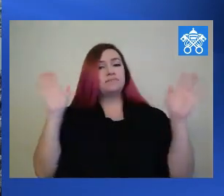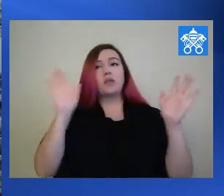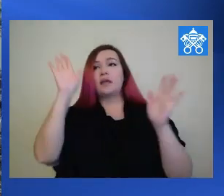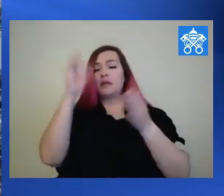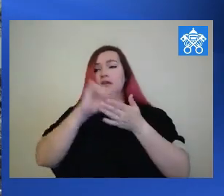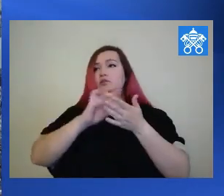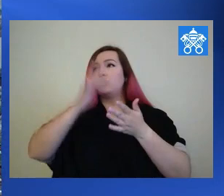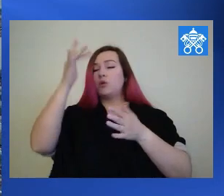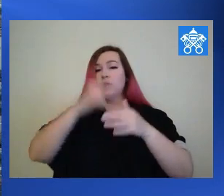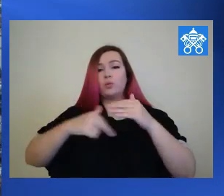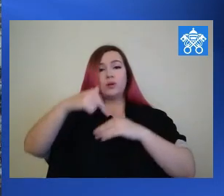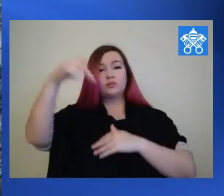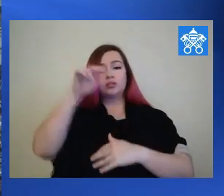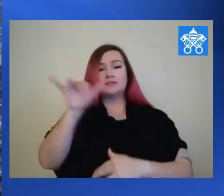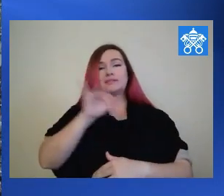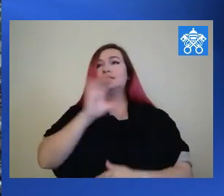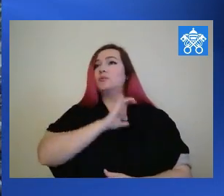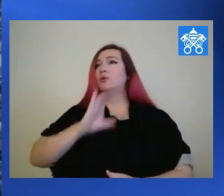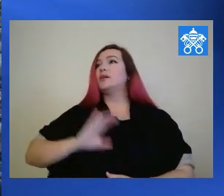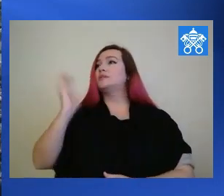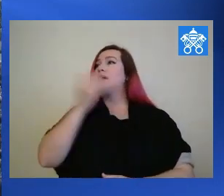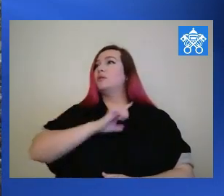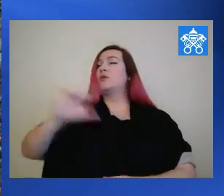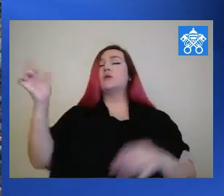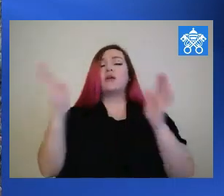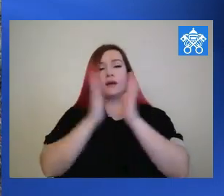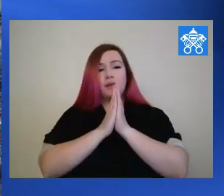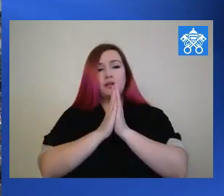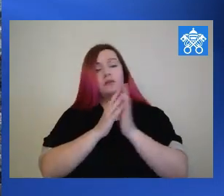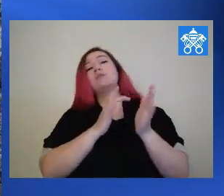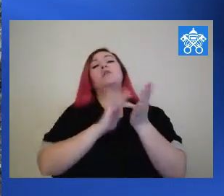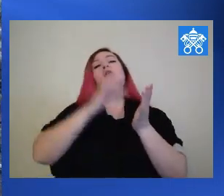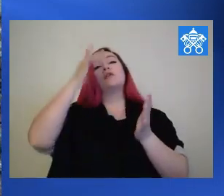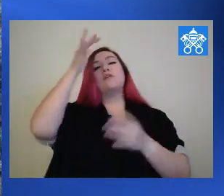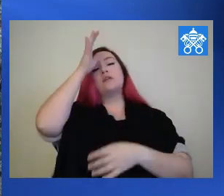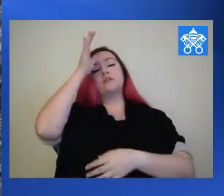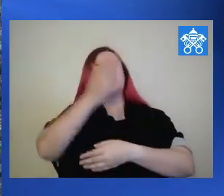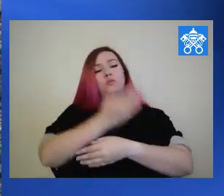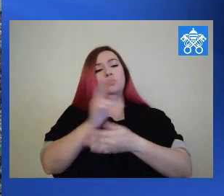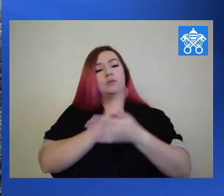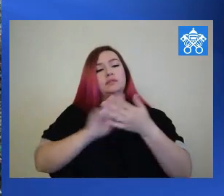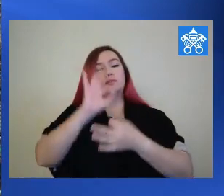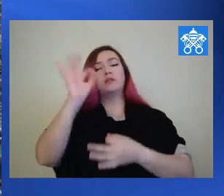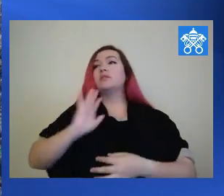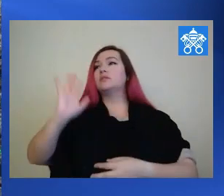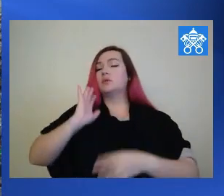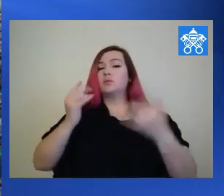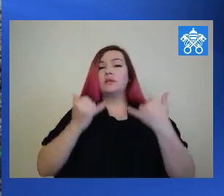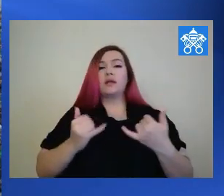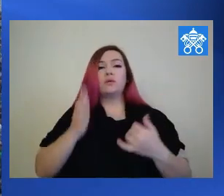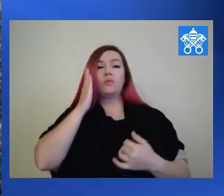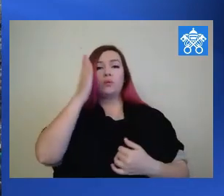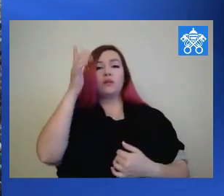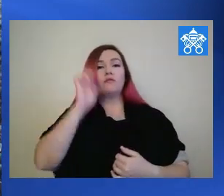per Christum Dominum nostrum. Amen. Gloria Patri et Filio et Spiritui Sancto. Sicut erat in principio et nunc